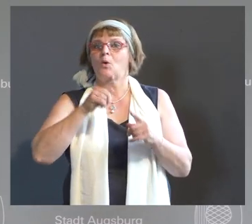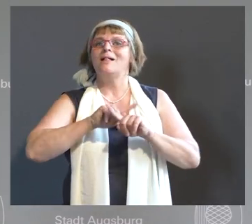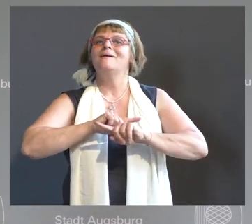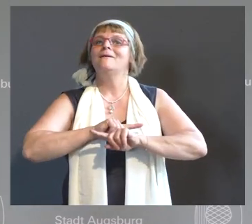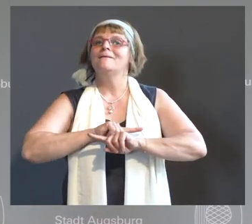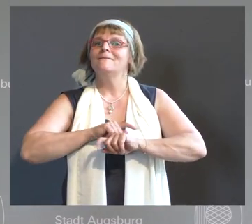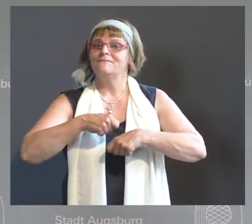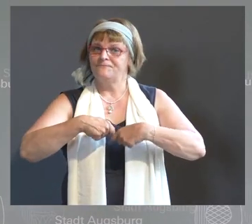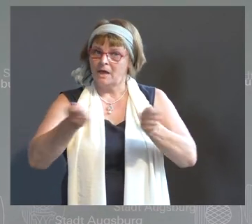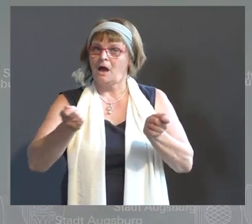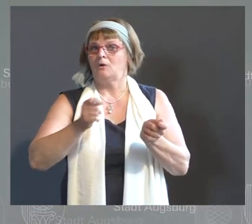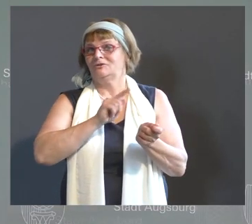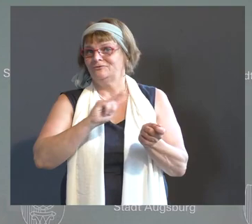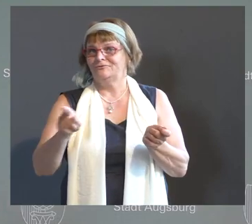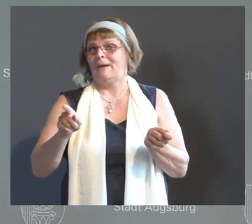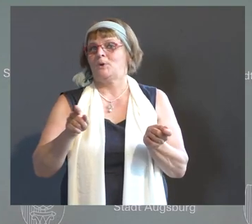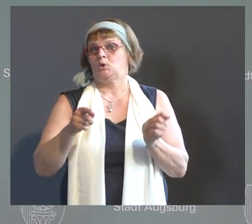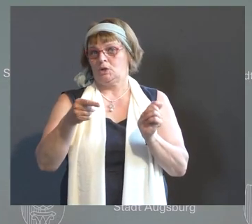Weitere Fragen?